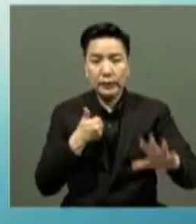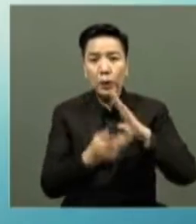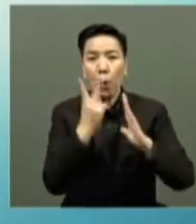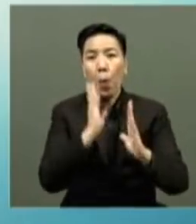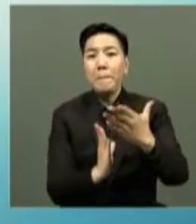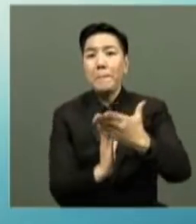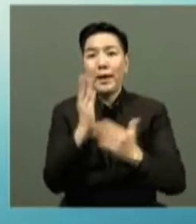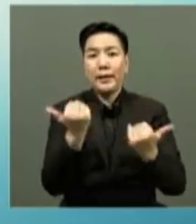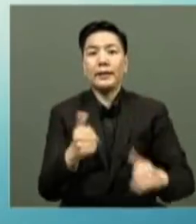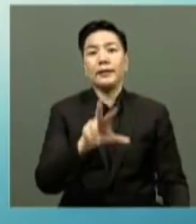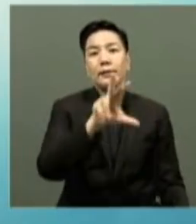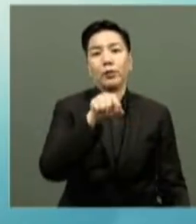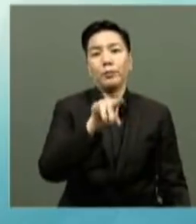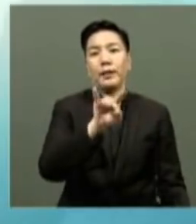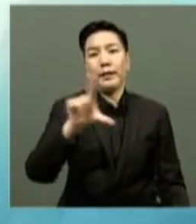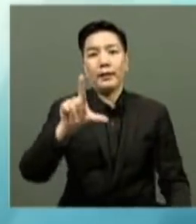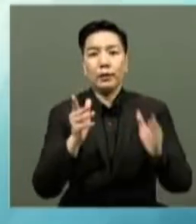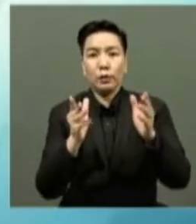ก็พูดขอโทษพลสิทธิ์นี้จะมีผู้พิทักษ์สิทธิ์นะครับลงไปพบเจอท่านนะครับตามสถานที่ที่ท่านได้แจ้งเอาไว้ก็วันนี้เราทำงานต้องเรียนว่าผู้พิทักษ์สิทธิ์ทำงานทุกวันนะครับไม่ได้มีวันหยุดเสาร์อาทิตย์นะครับพยายามจะลงไปเจอกับท่านทุกท่านที่ขอทบทวนสิทธิ์ให้ได้มากที่สุดและเร็วที่สุดนะครับวันนี้มีผู้ที่ผ่านเกณฑ์3.8